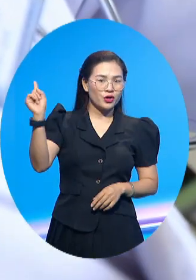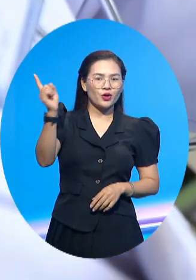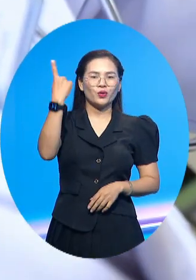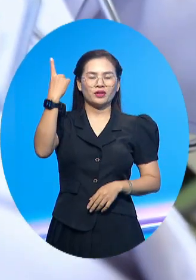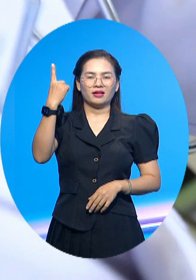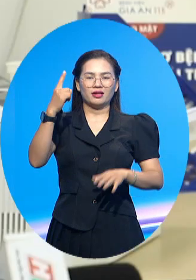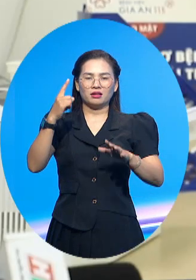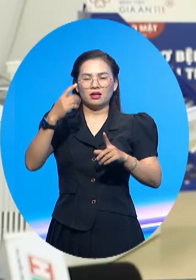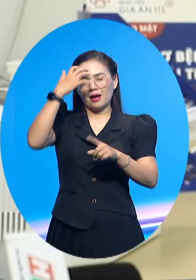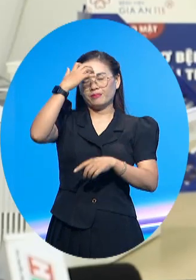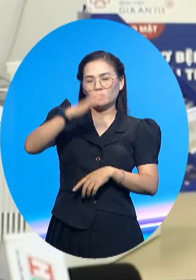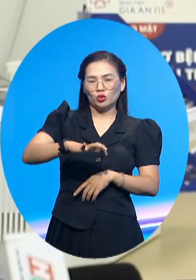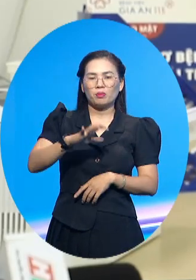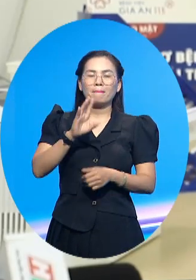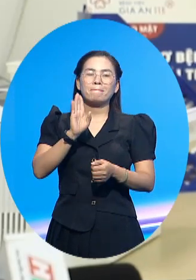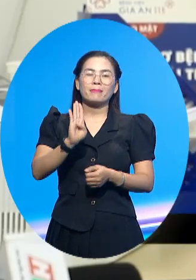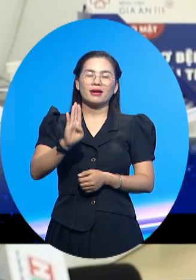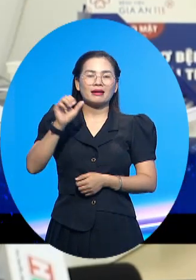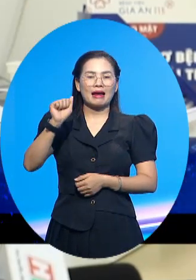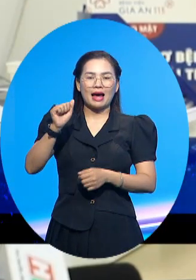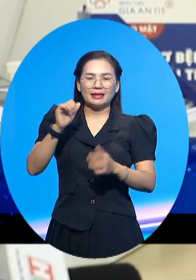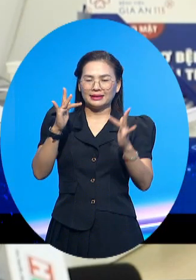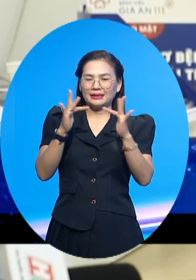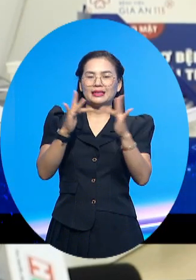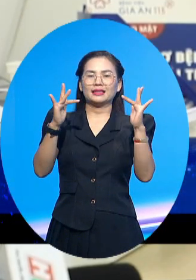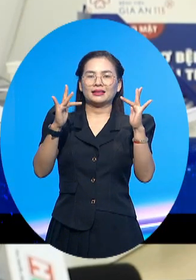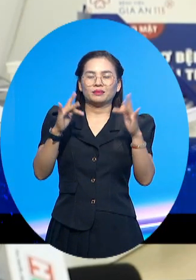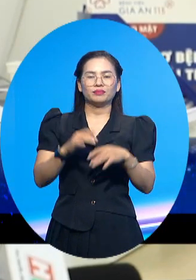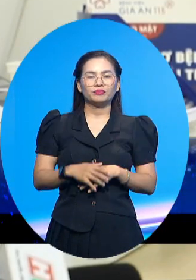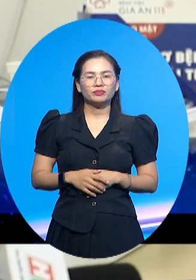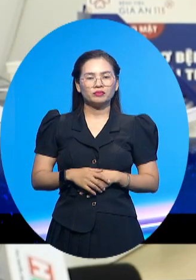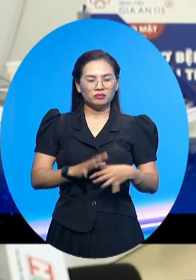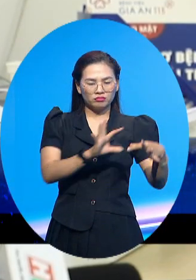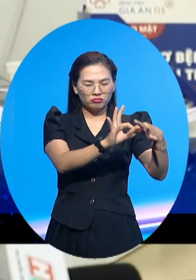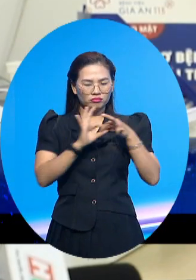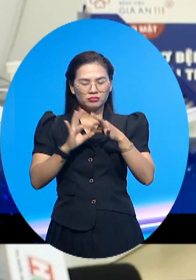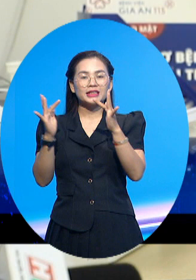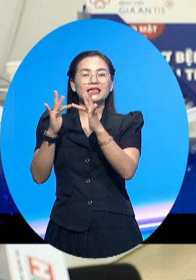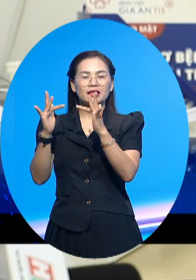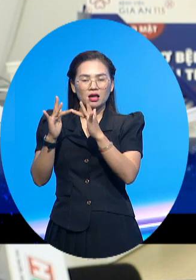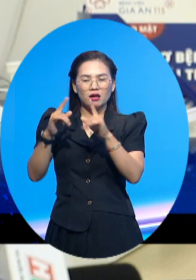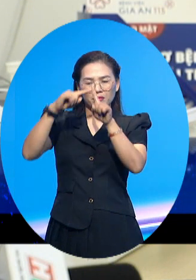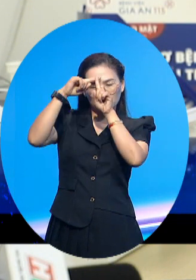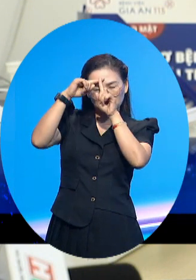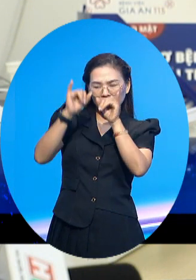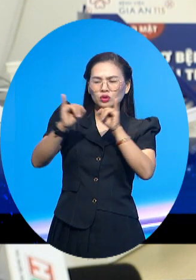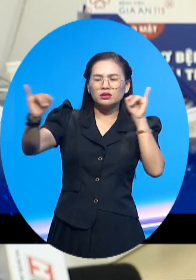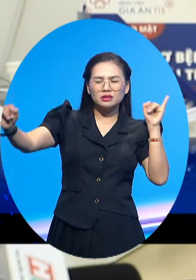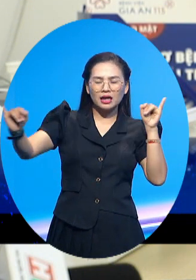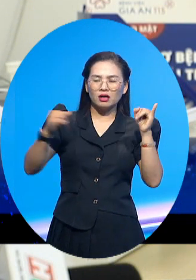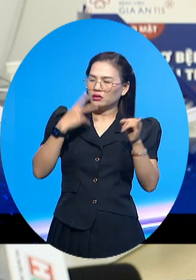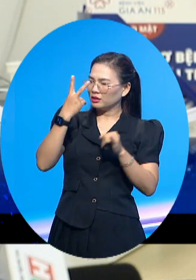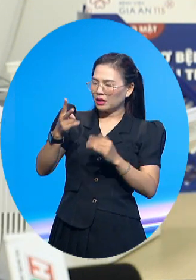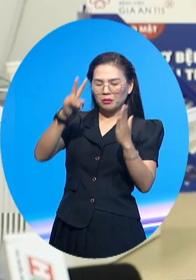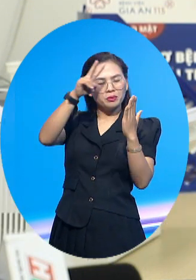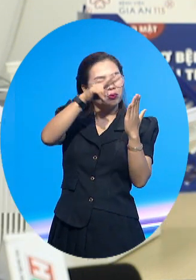tử. Với một cái hệ thống thiết bị kết nối với internet thì bác sĩ từ xa thì bác sĩ có thể xem được